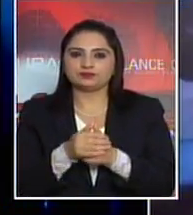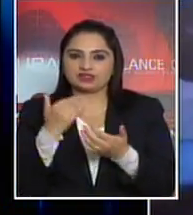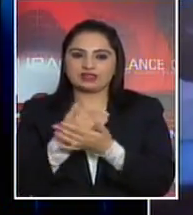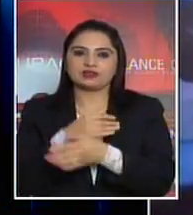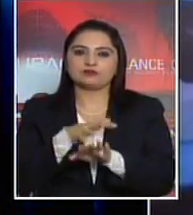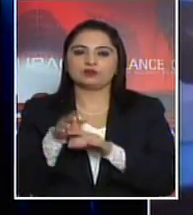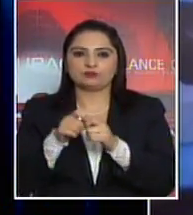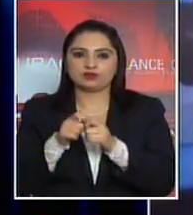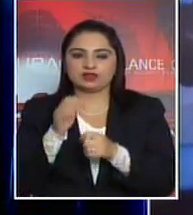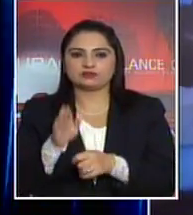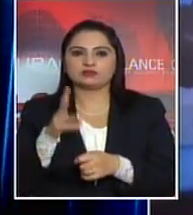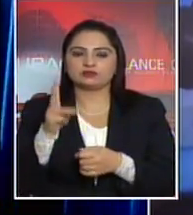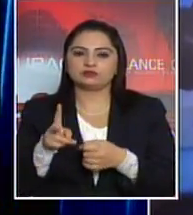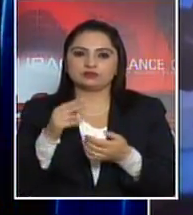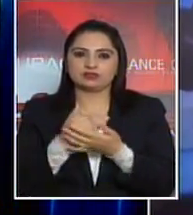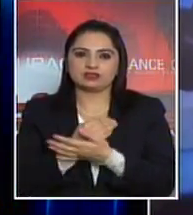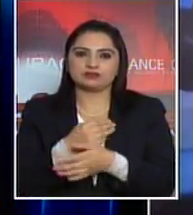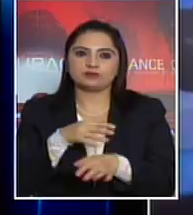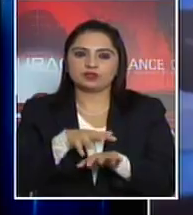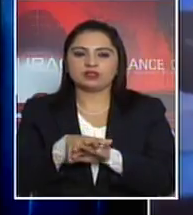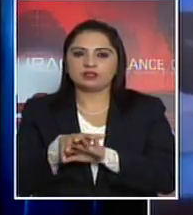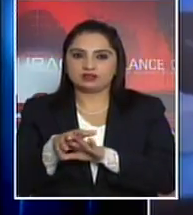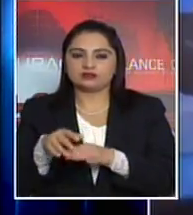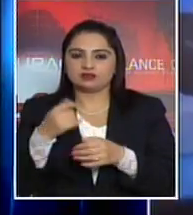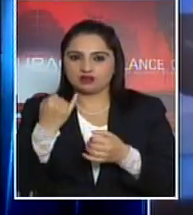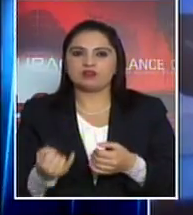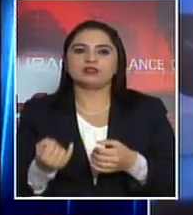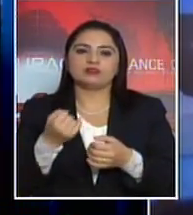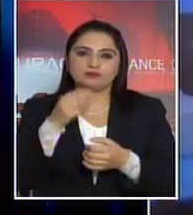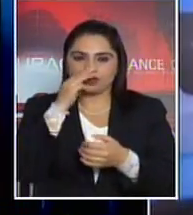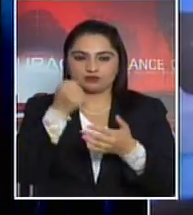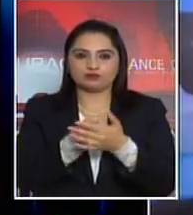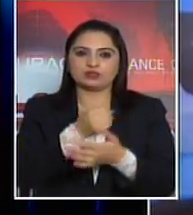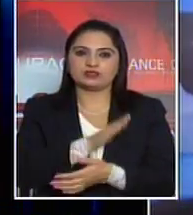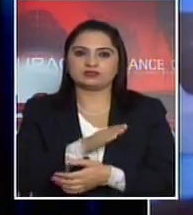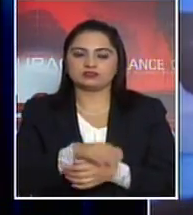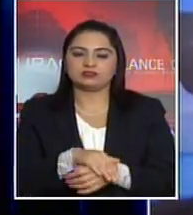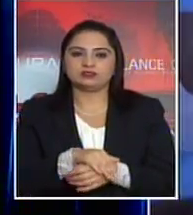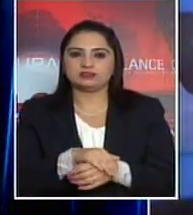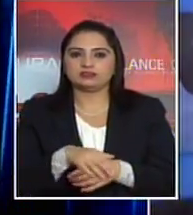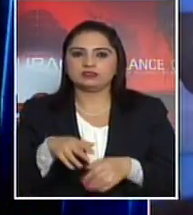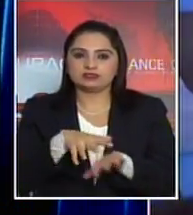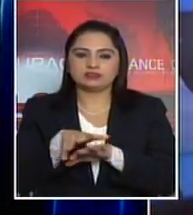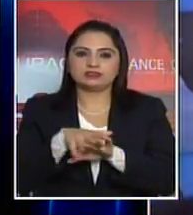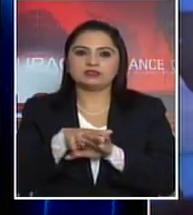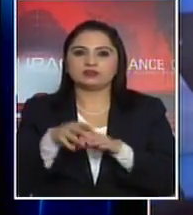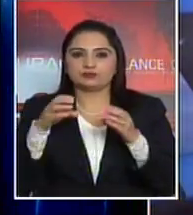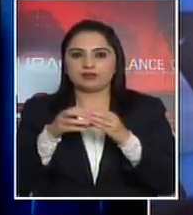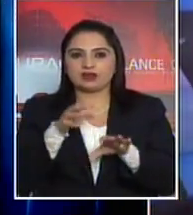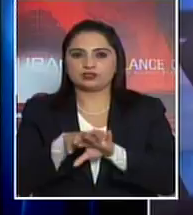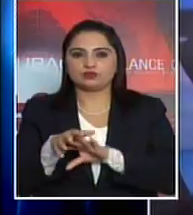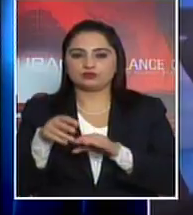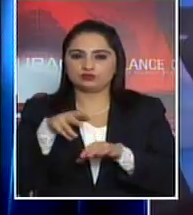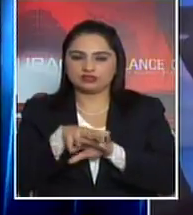कार्यदलहरू बनाएको छ त्यो कार्यदल गृह कार्यमा छ, अन्तिम गृह कार्य जस्तोमा छ। स्वाभाविक रूपमा धेरै पार्टीहरू,